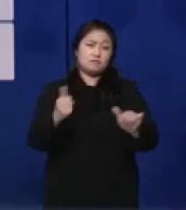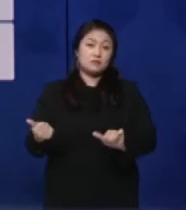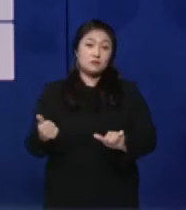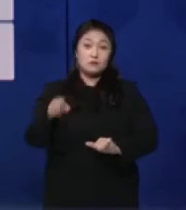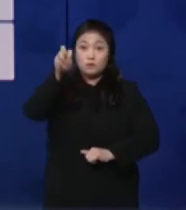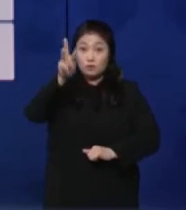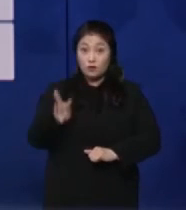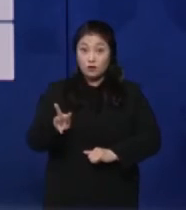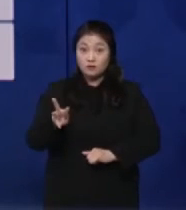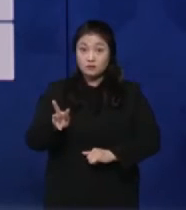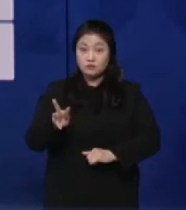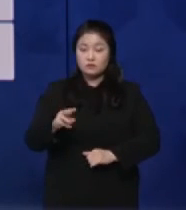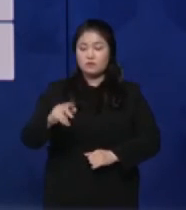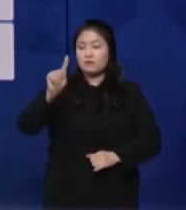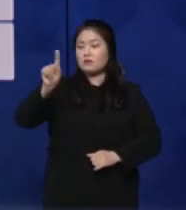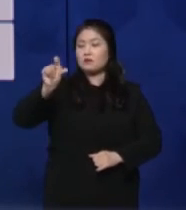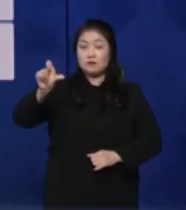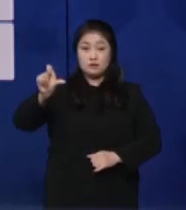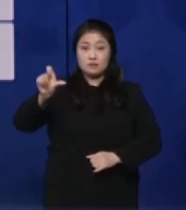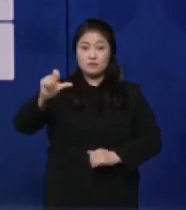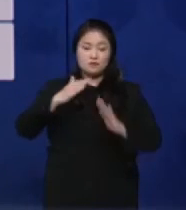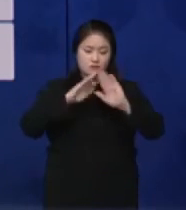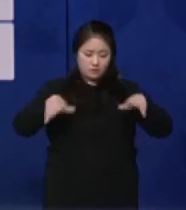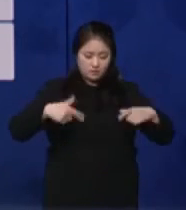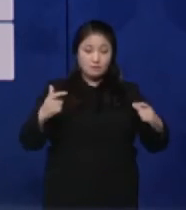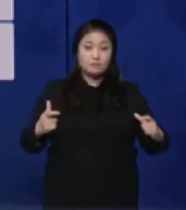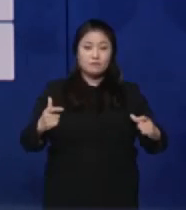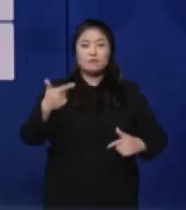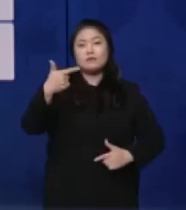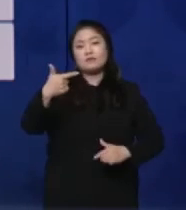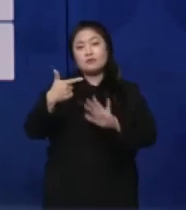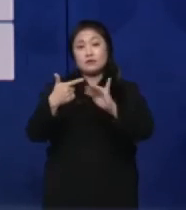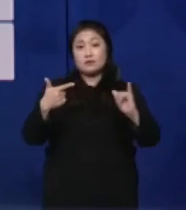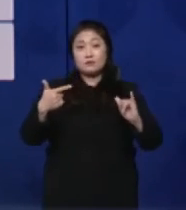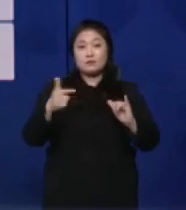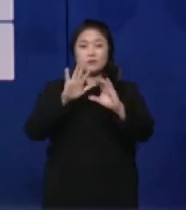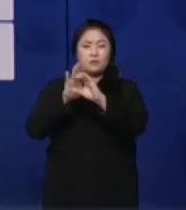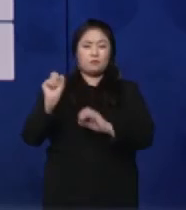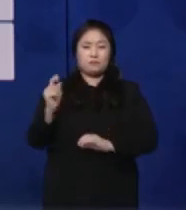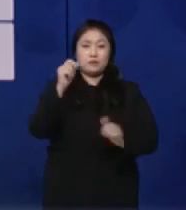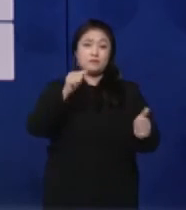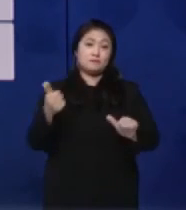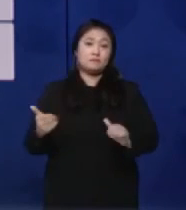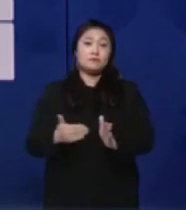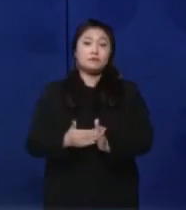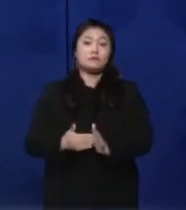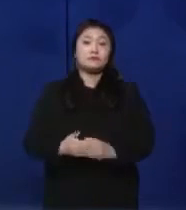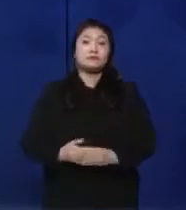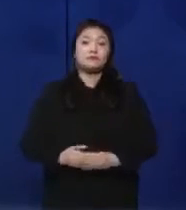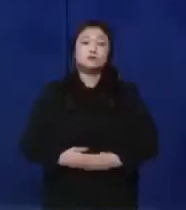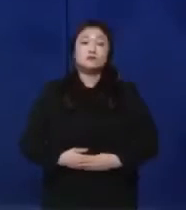광주에서 15명 전남에서 여섯 명의 코로나 로 숨졌습니다